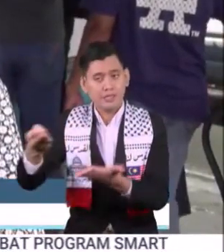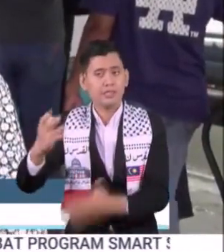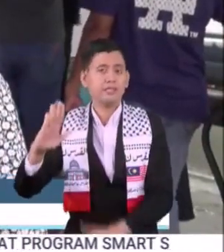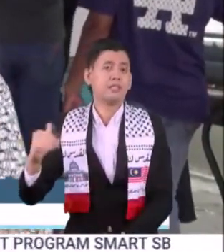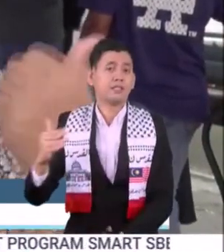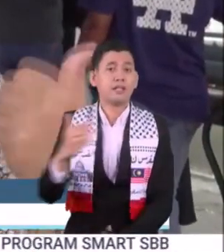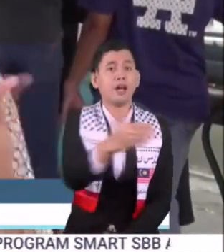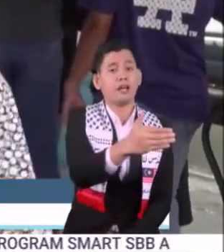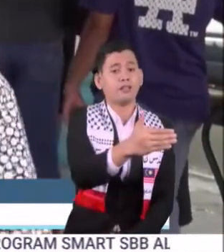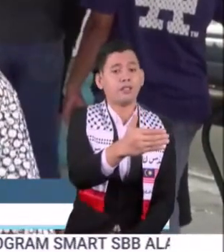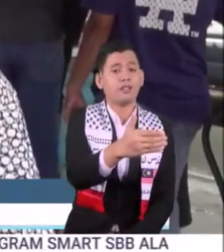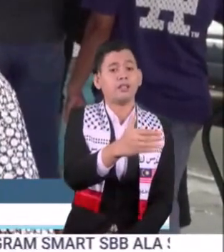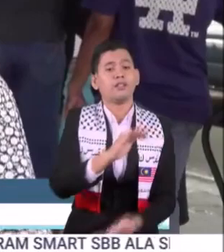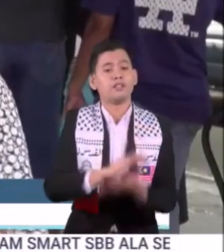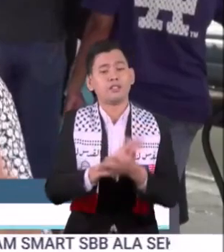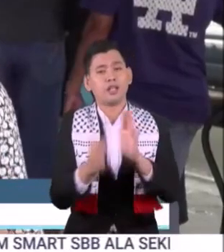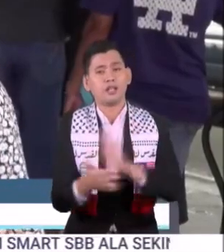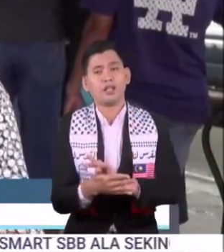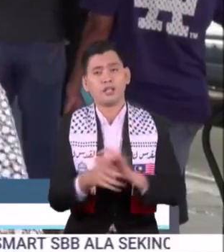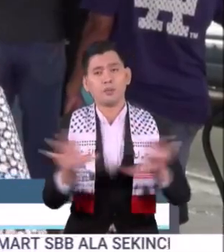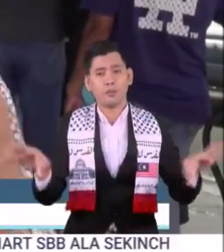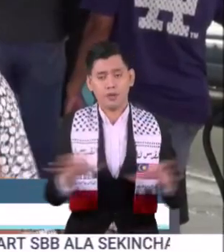barang k